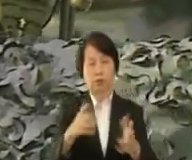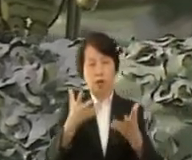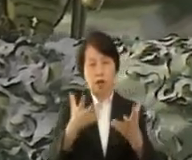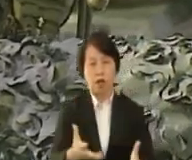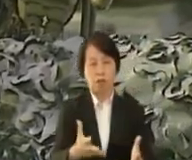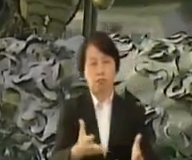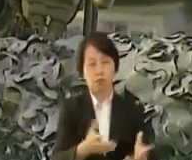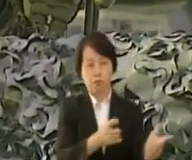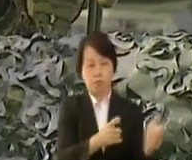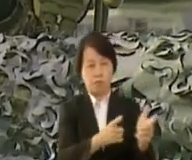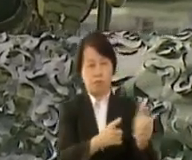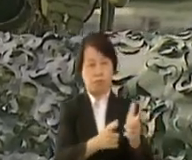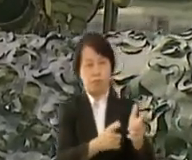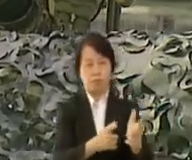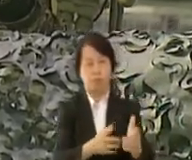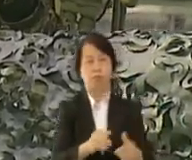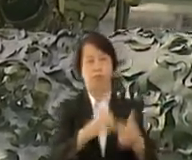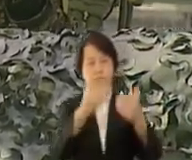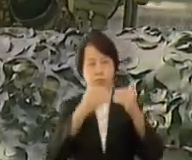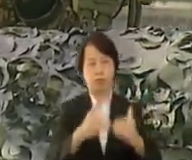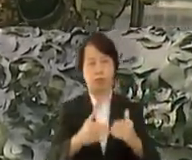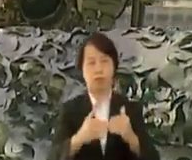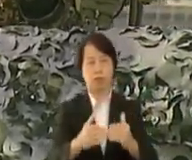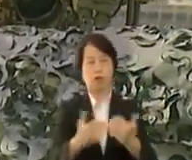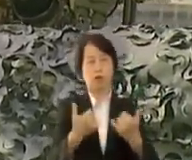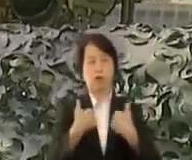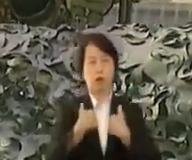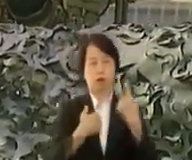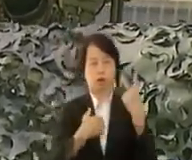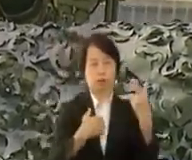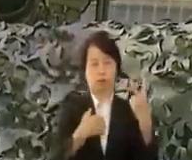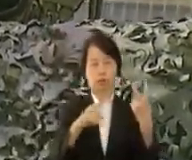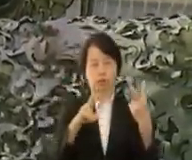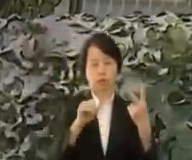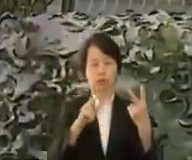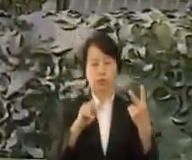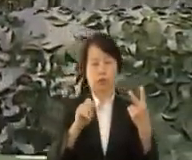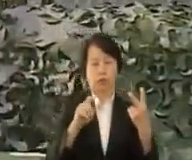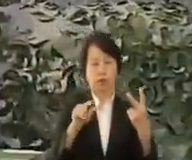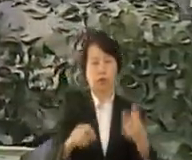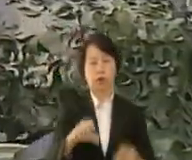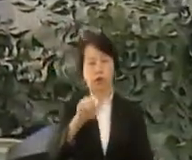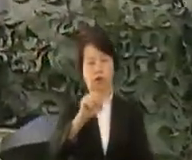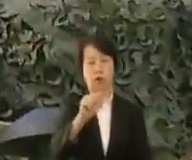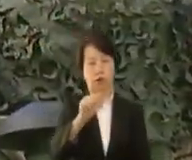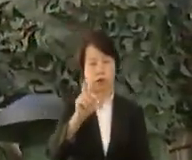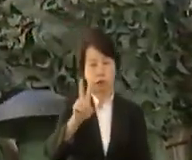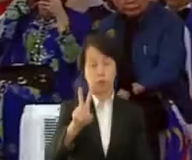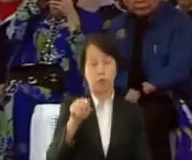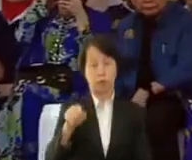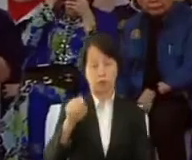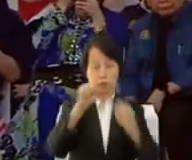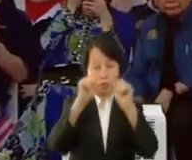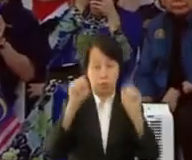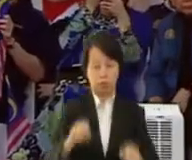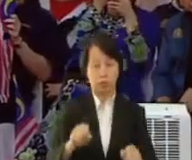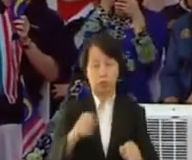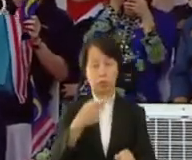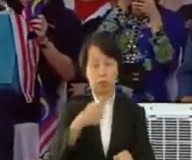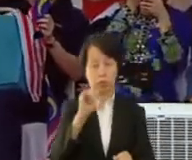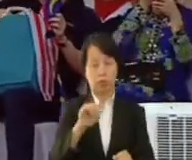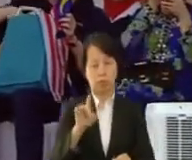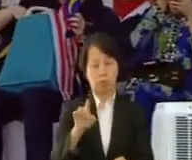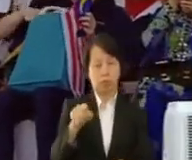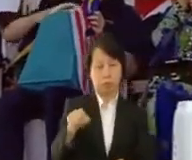gun. Diikuti di belakang, 2 buah Wentec IGLA SLU adalah sistem persenjataan IGLA